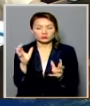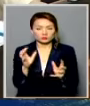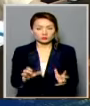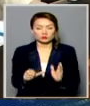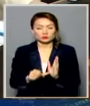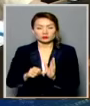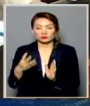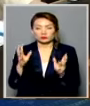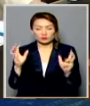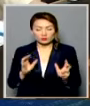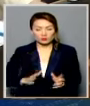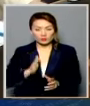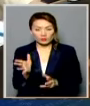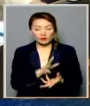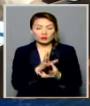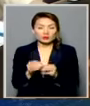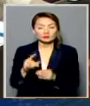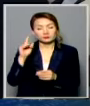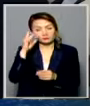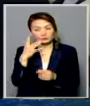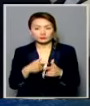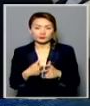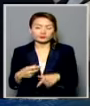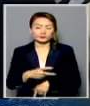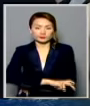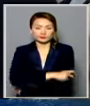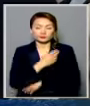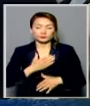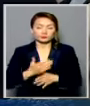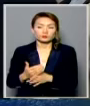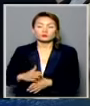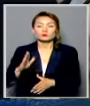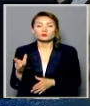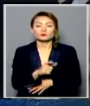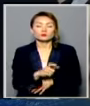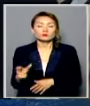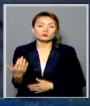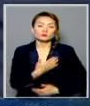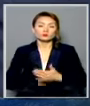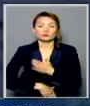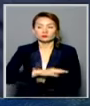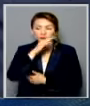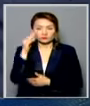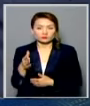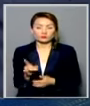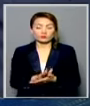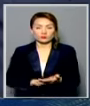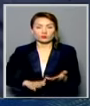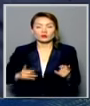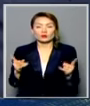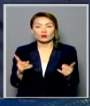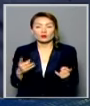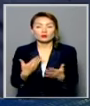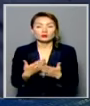и 64 закона. Социально-психологическая, медицинская помощь, оказываемая людям с инвалидностью, теперь выражается